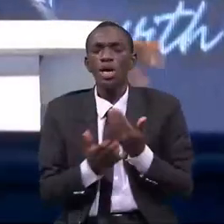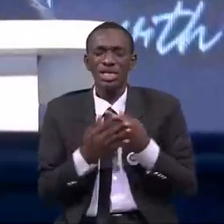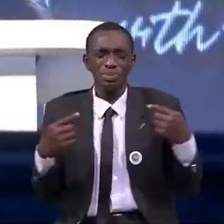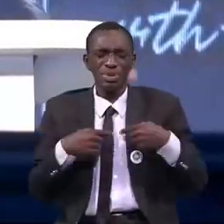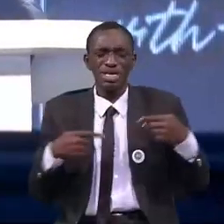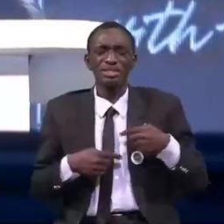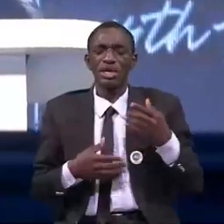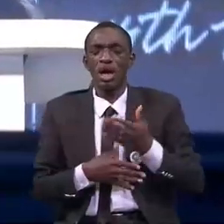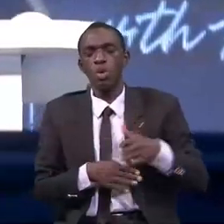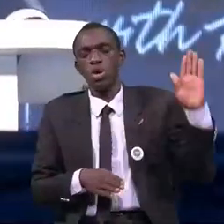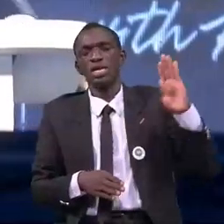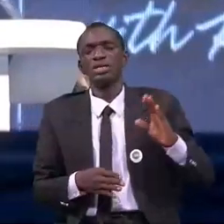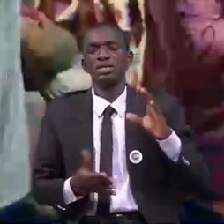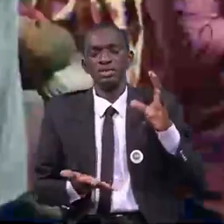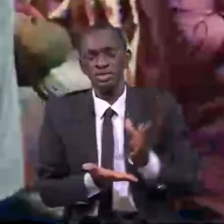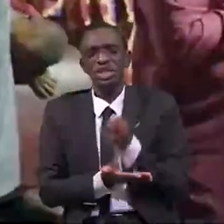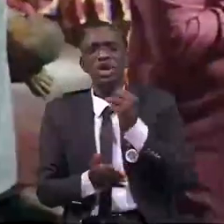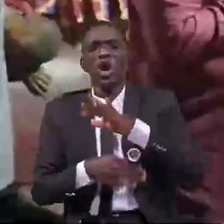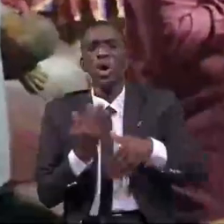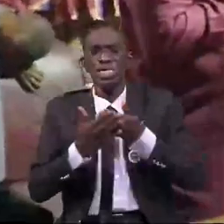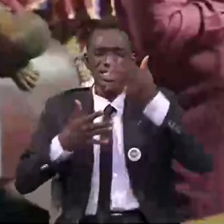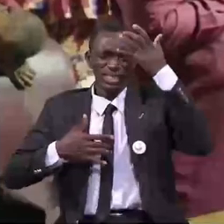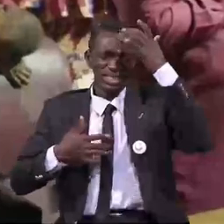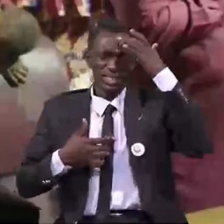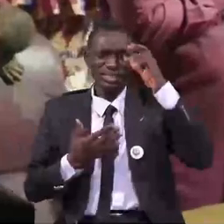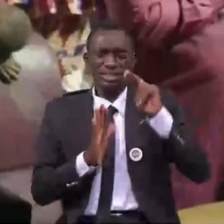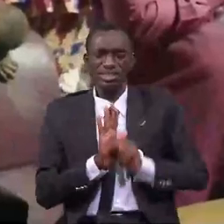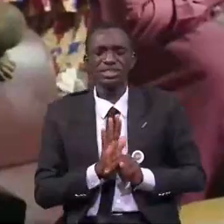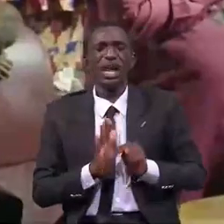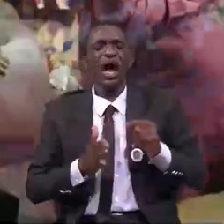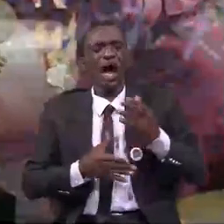toutes les douleurs toutes les maladies